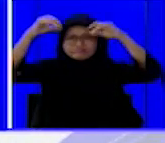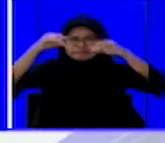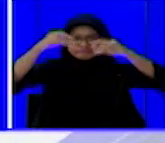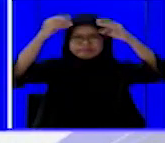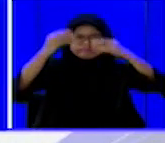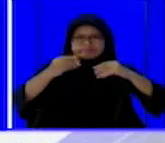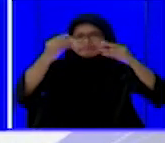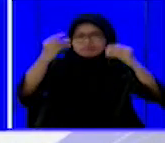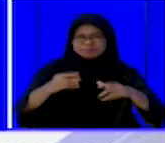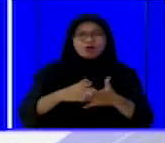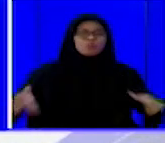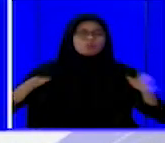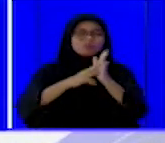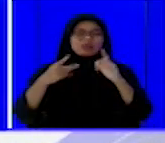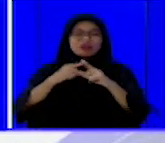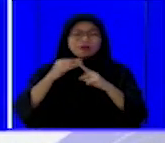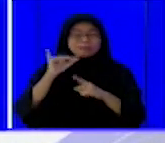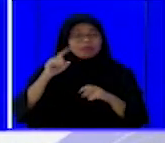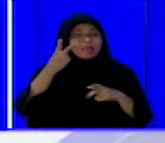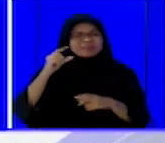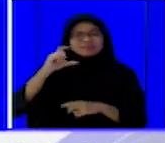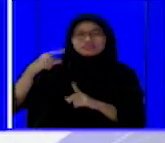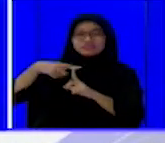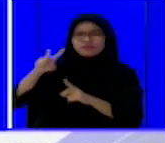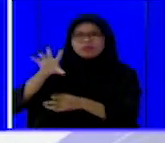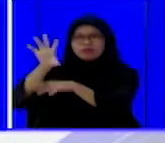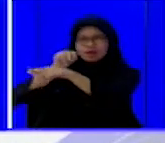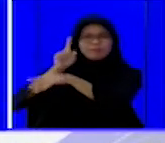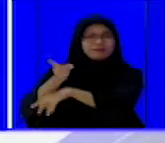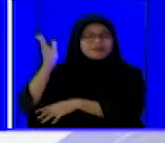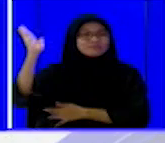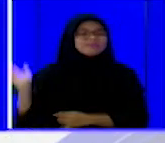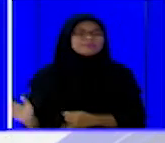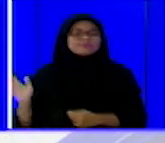Bahkan terjadinya guguran lava lama di puncak Gunung Merapi sempat terekam CCTV.